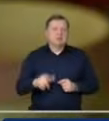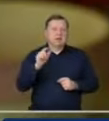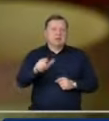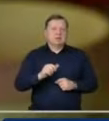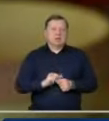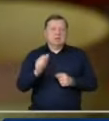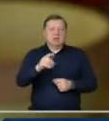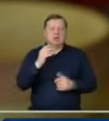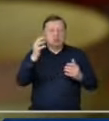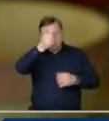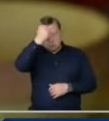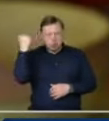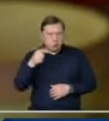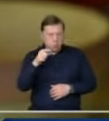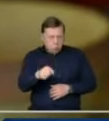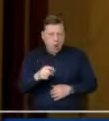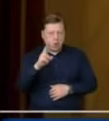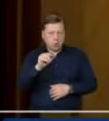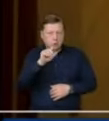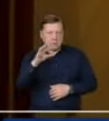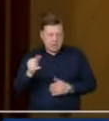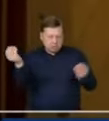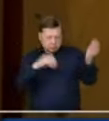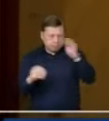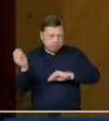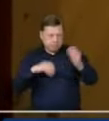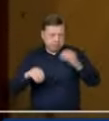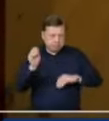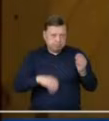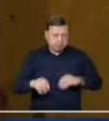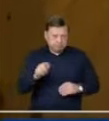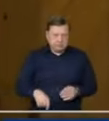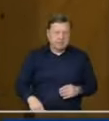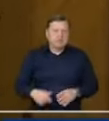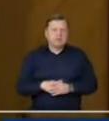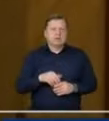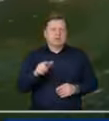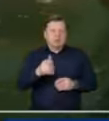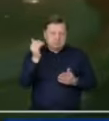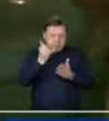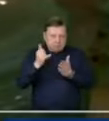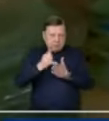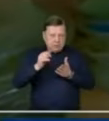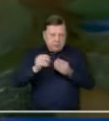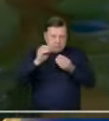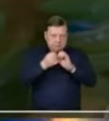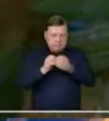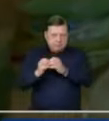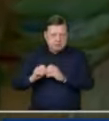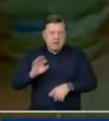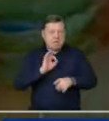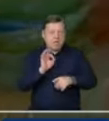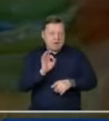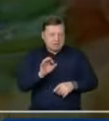szklana kuźnia w Wolimierzu u podnóża Gór Izerskich. Szkła się w tej kuźni nie kuje, tylko czasem się samo stłucze, jak samo przyszło do właścicielki